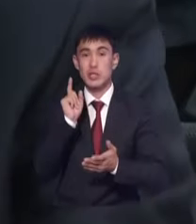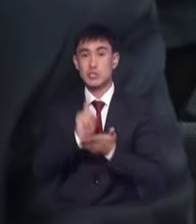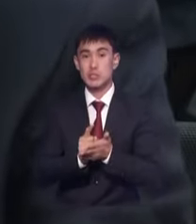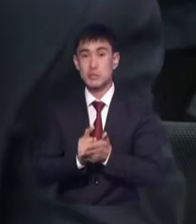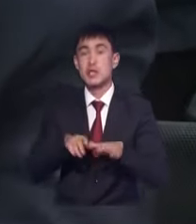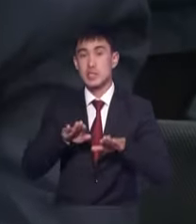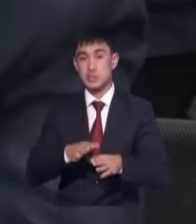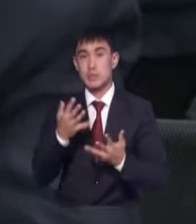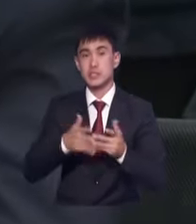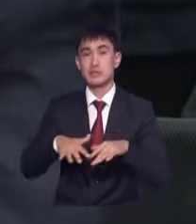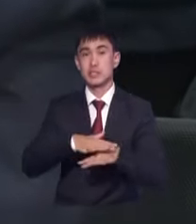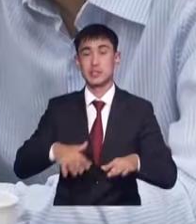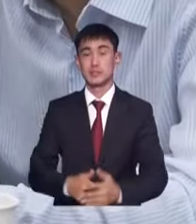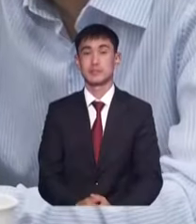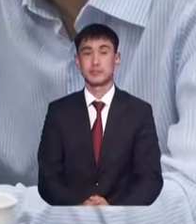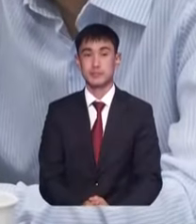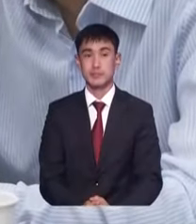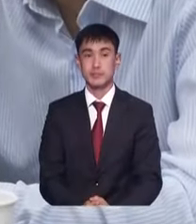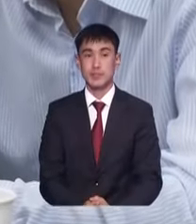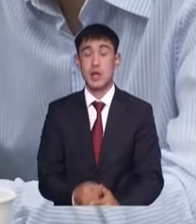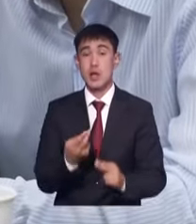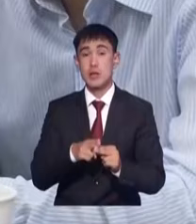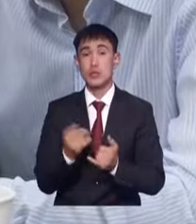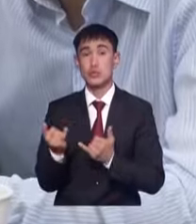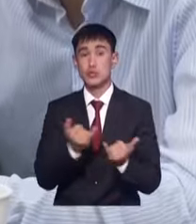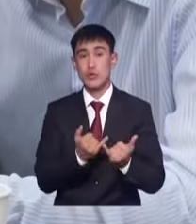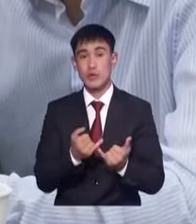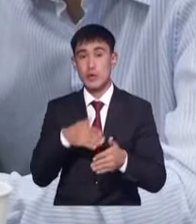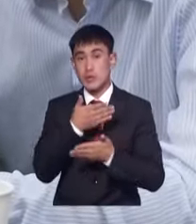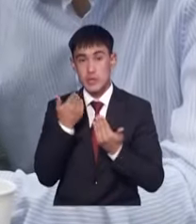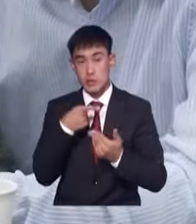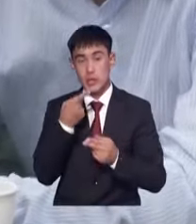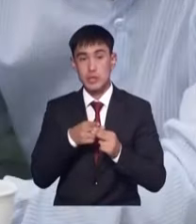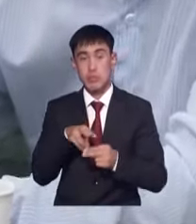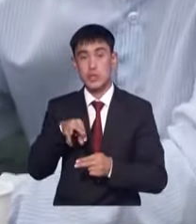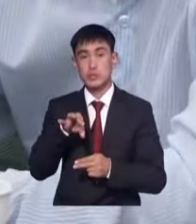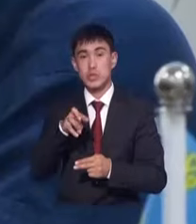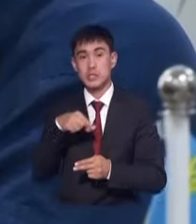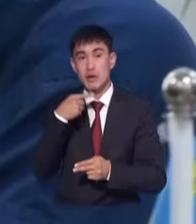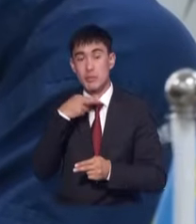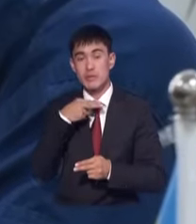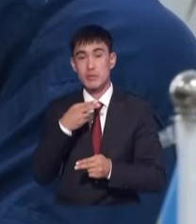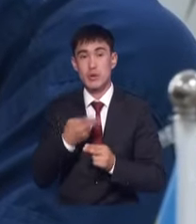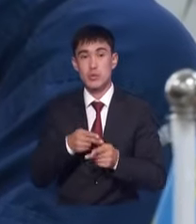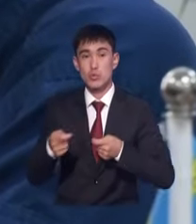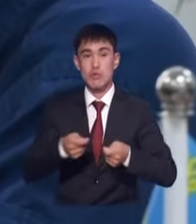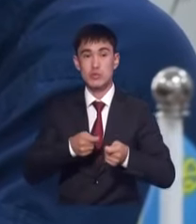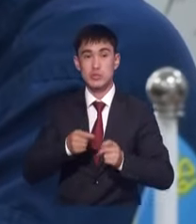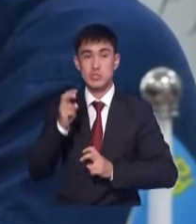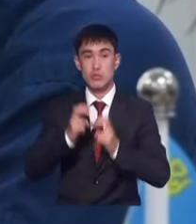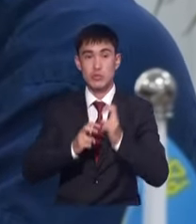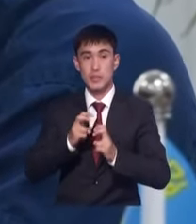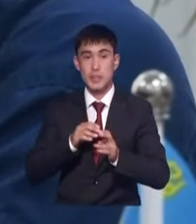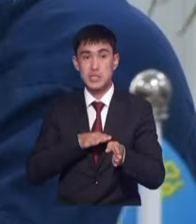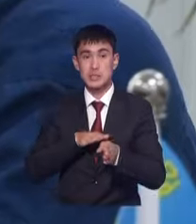должны быть из числа местных жителей. Однако данные условия не соблюдаются, поэтому Марат Султангазиев обратил внимание руководства завода